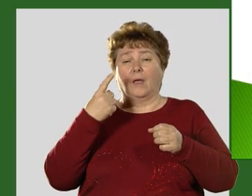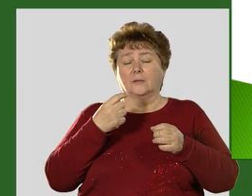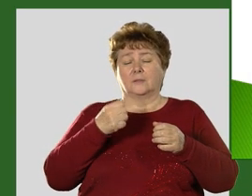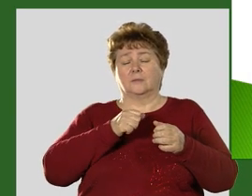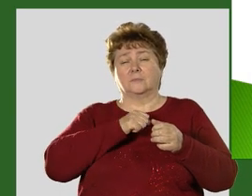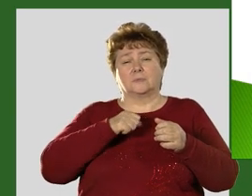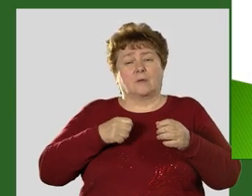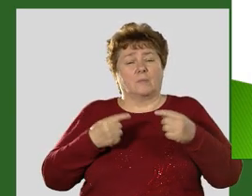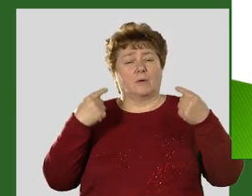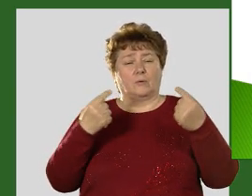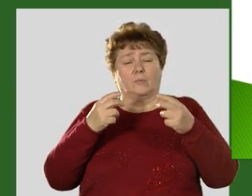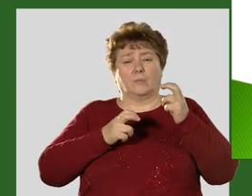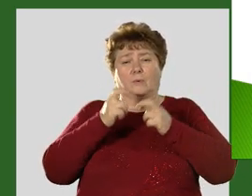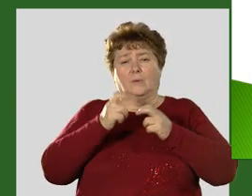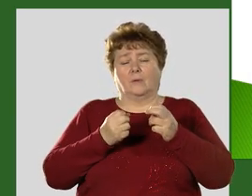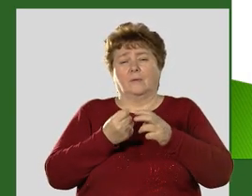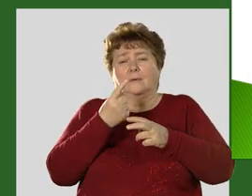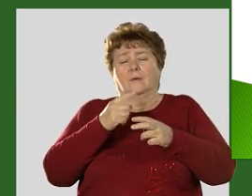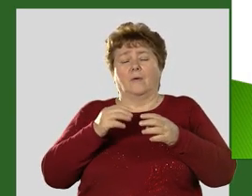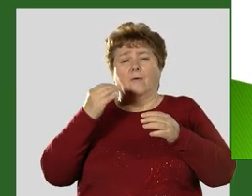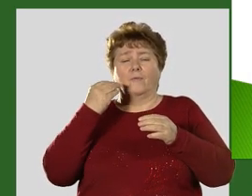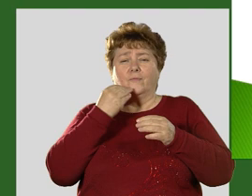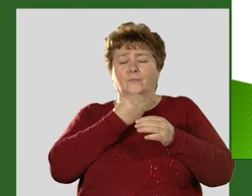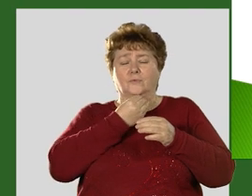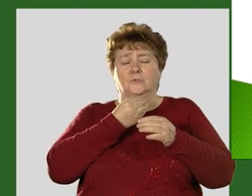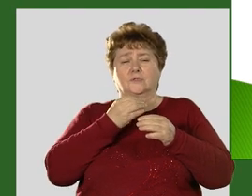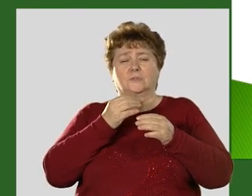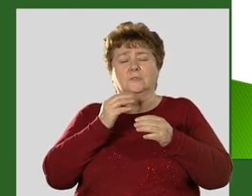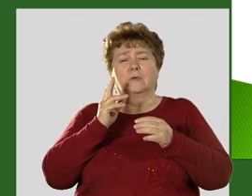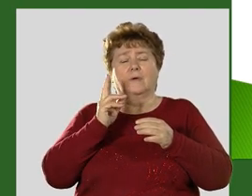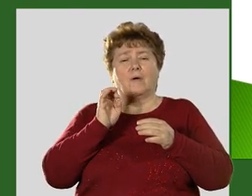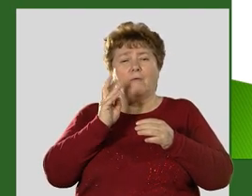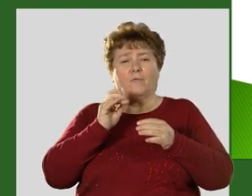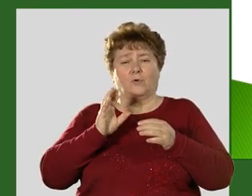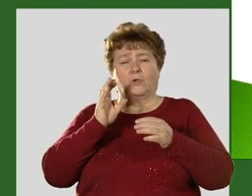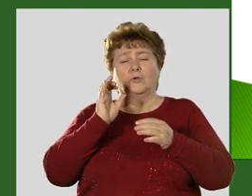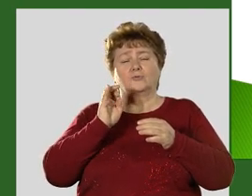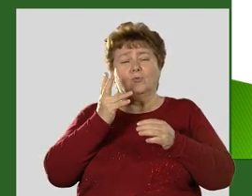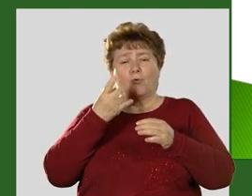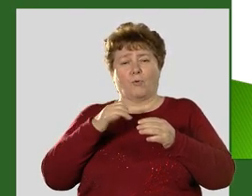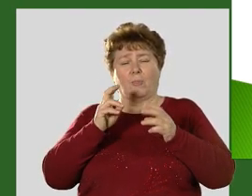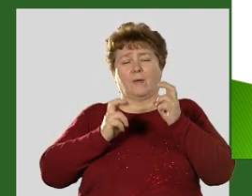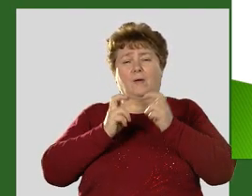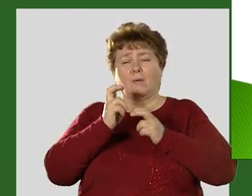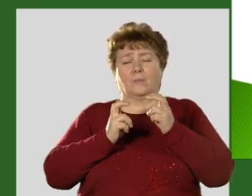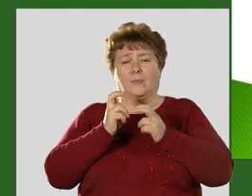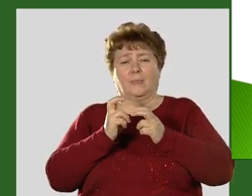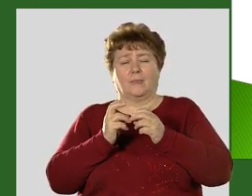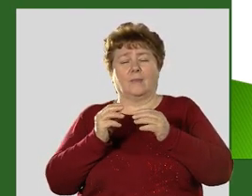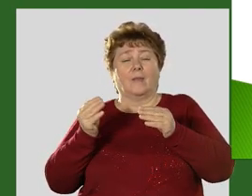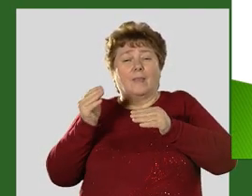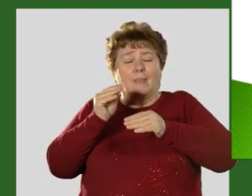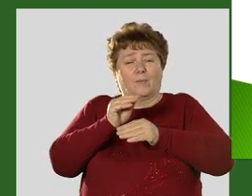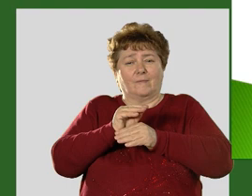из крупных предприятий являлся Фрунзенский комвольно-суконный комбинат. Комбинат путем добавления